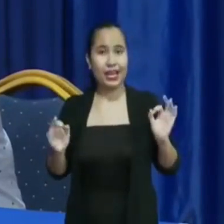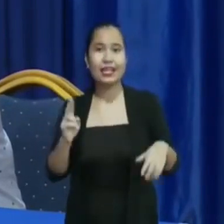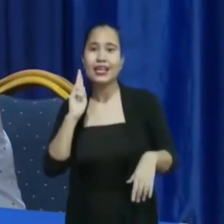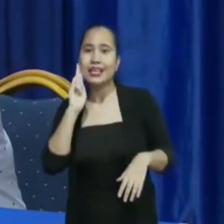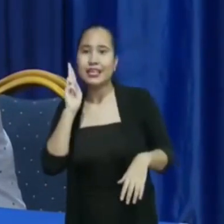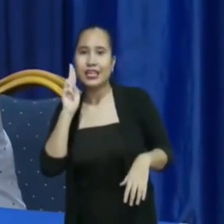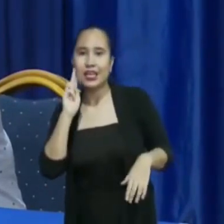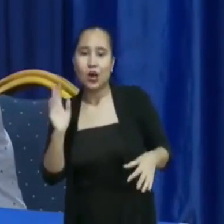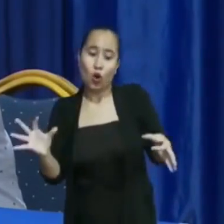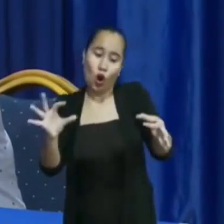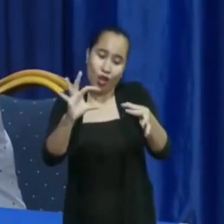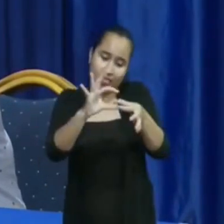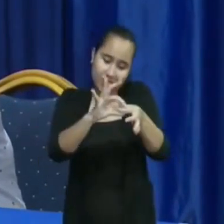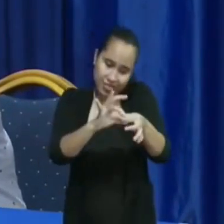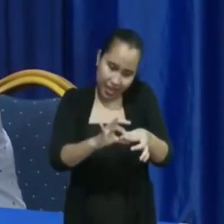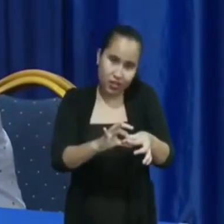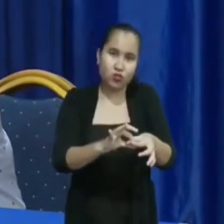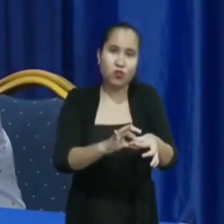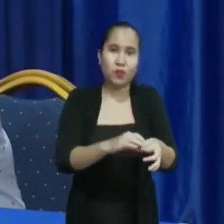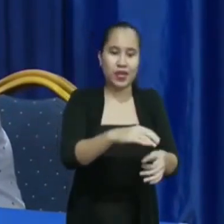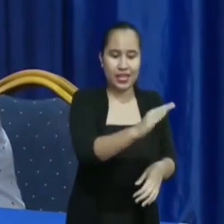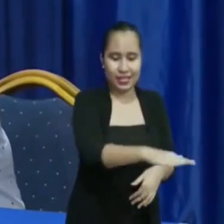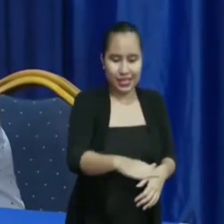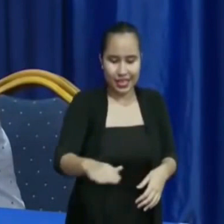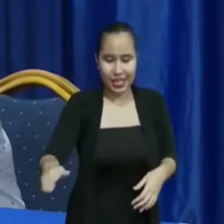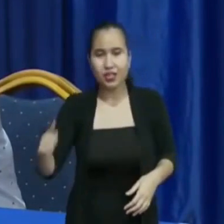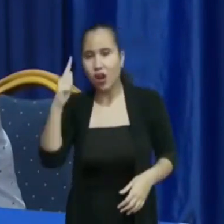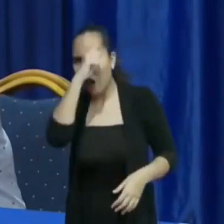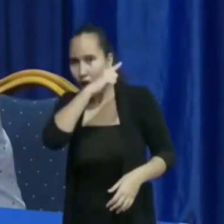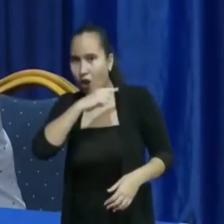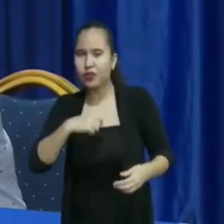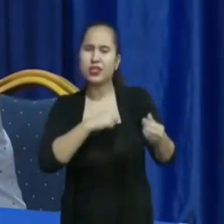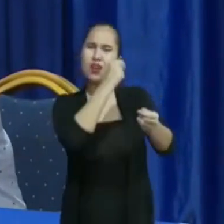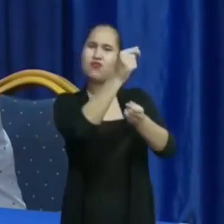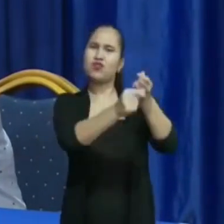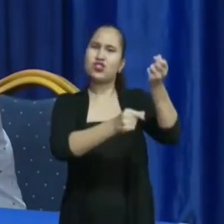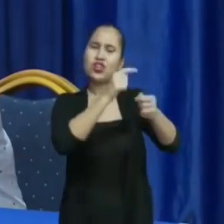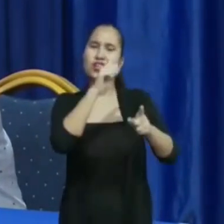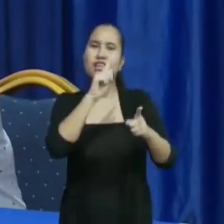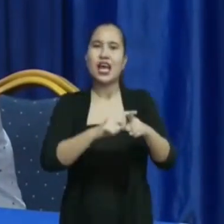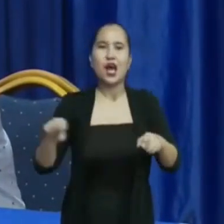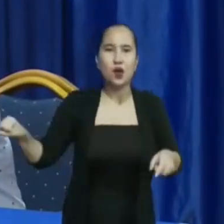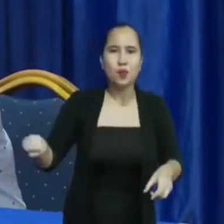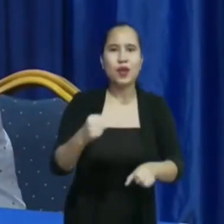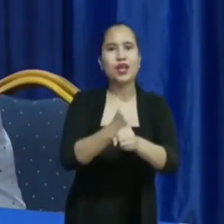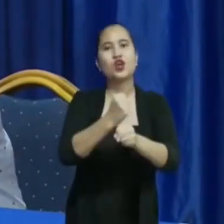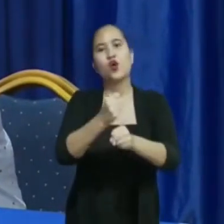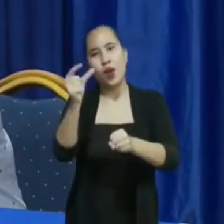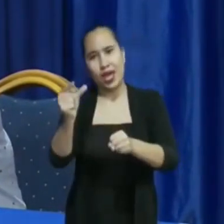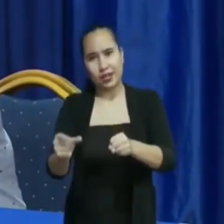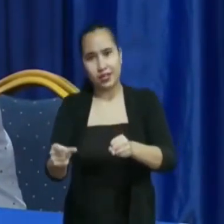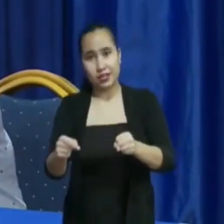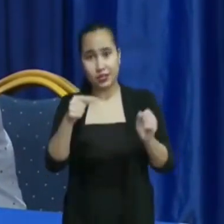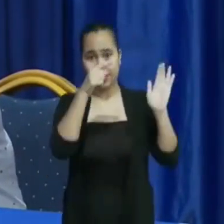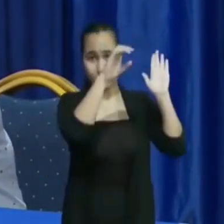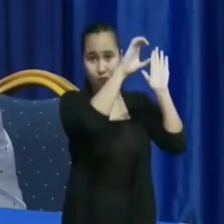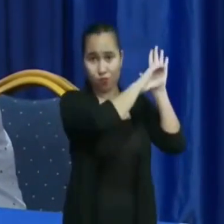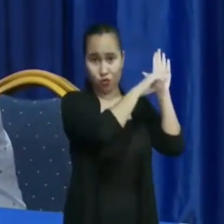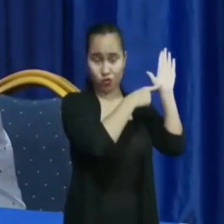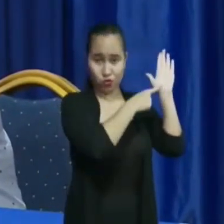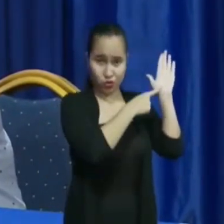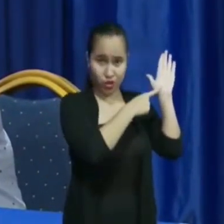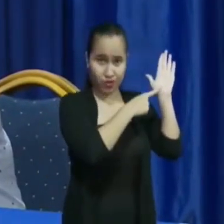hygiëne, in contact komen met kinderen, hun ouders en verzorgers en de medewerkers. Dit